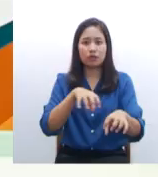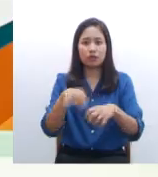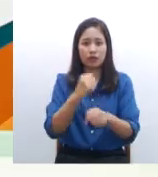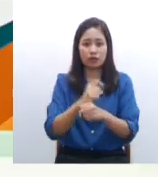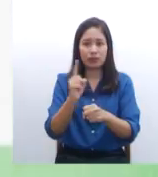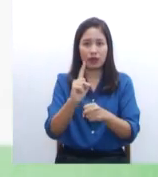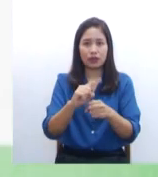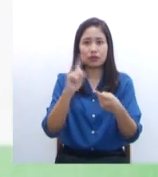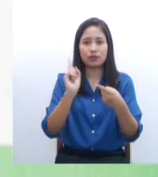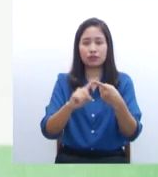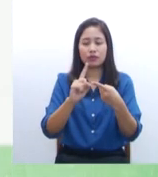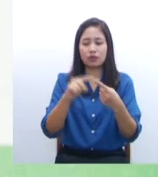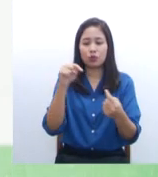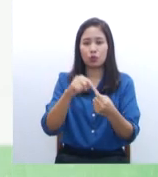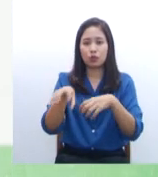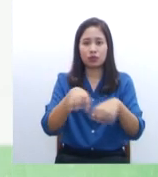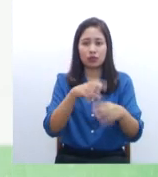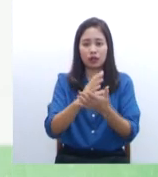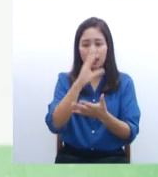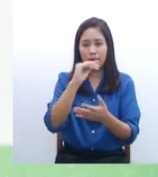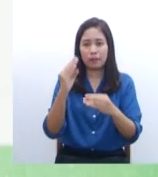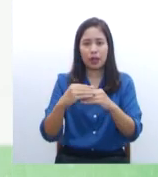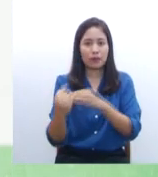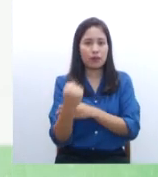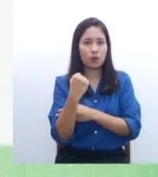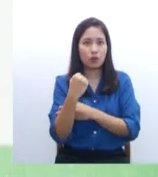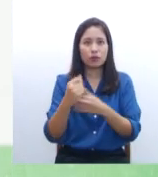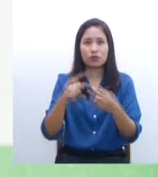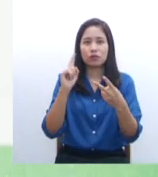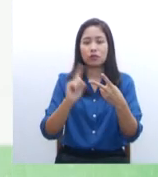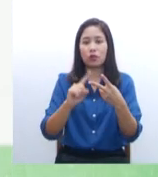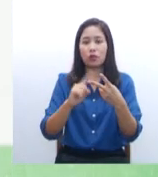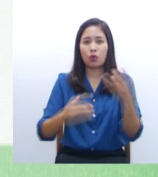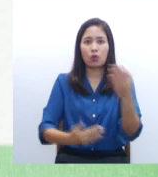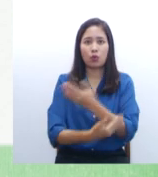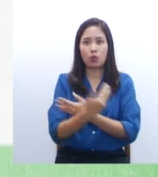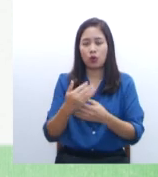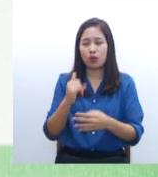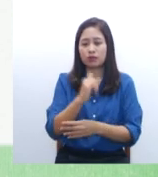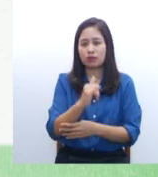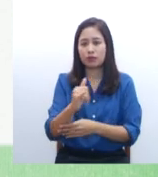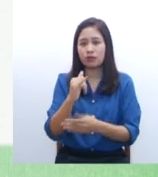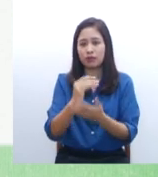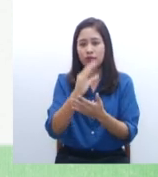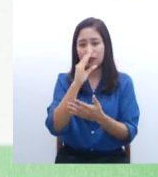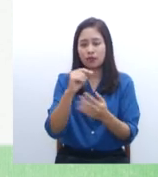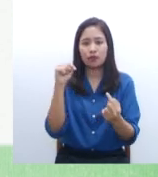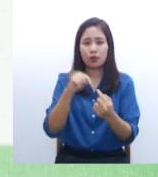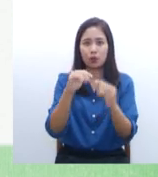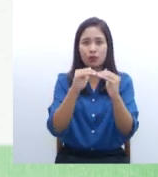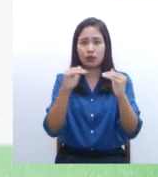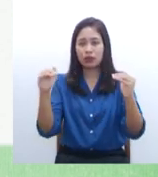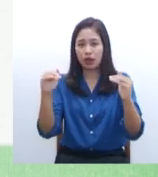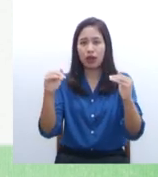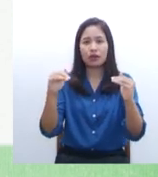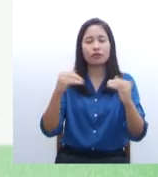1. การจัดการศึกษาเพื่อความมั่นคง 2. เป็นเรื่องของการสร้างโอกาสในการเข้าถึงบริการทางการศึกษาที่มีคุณภ